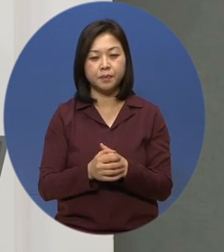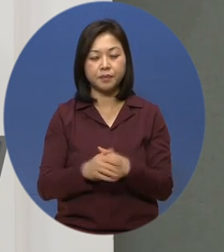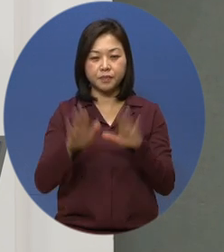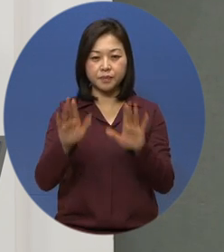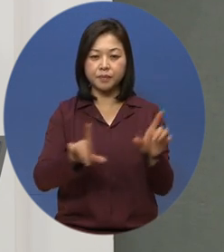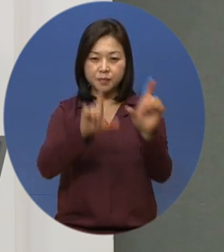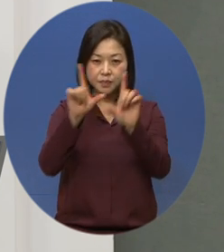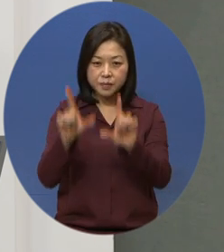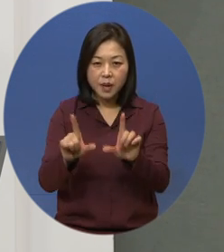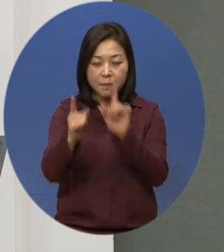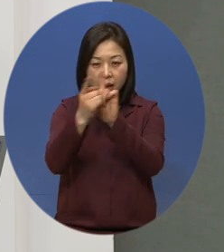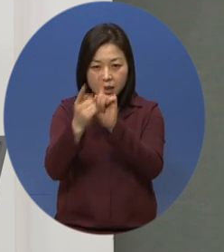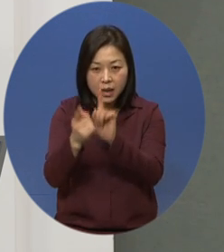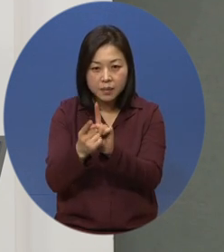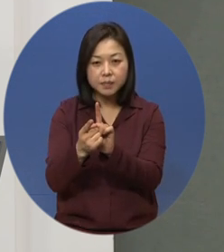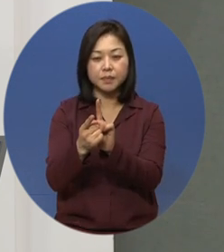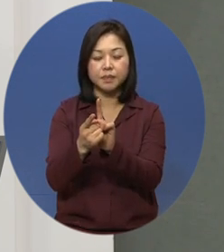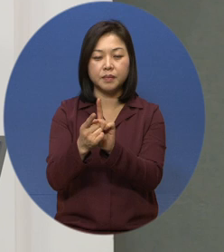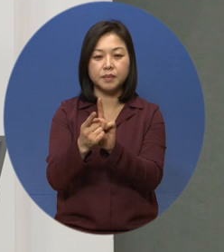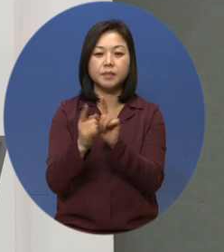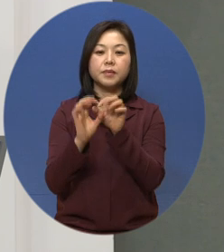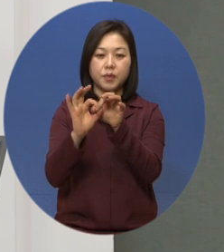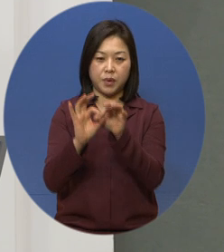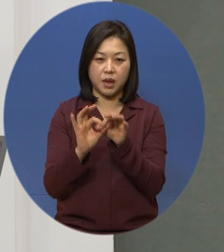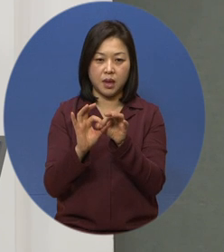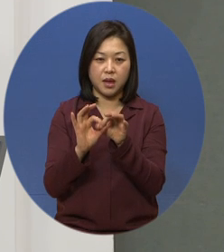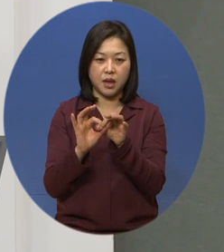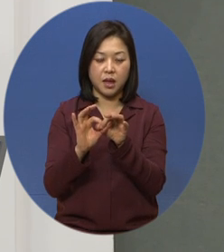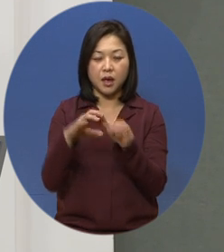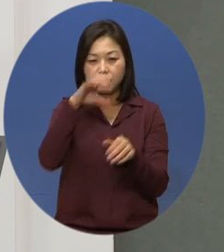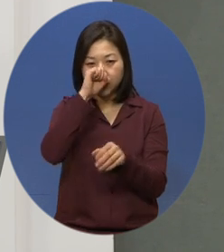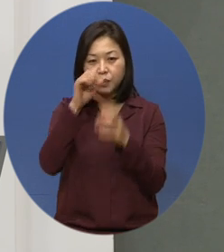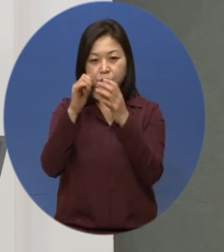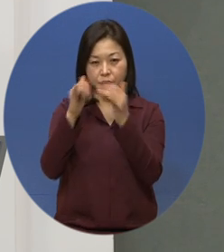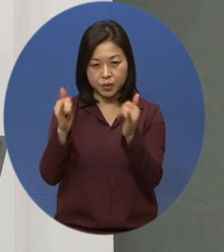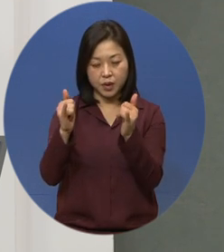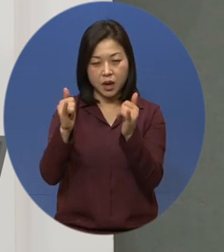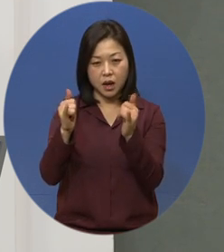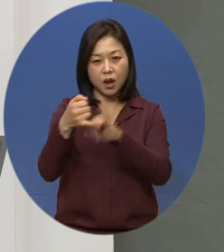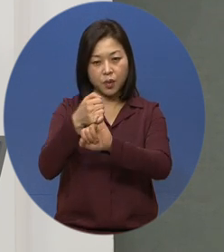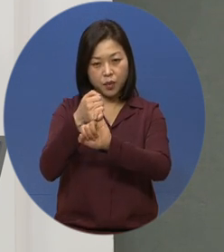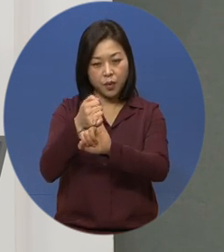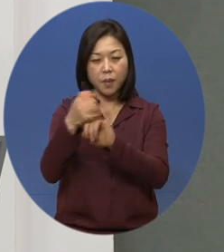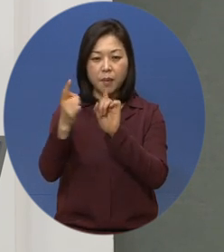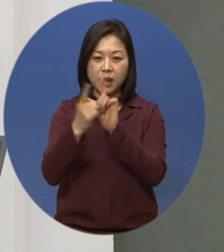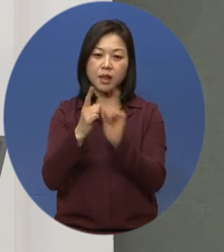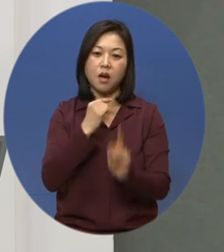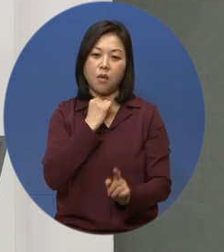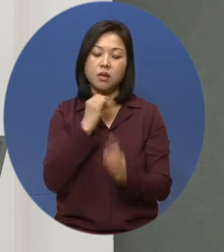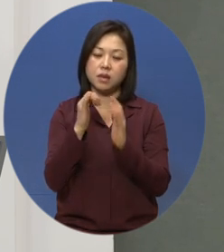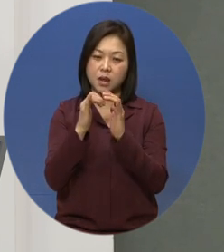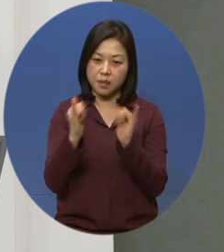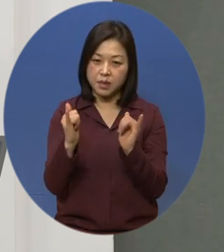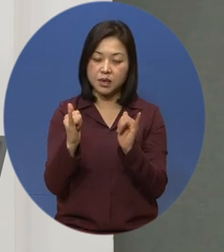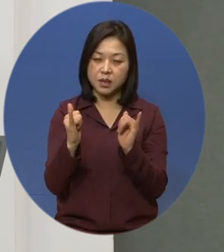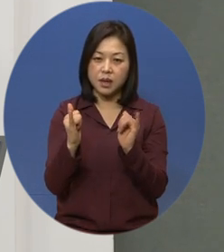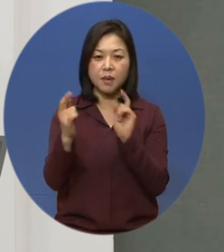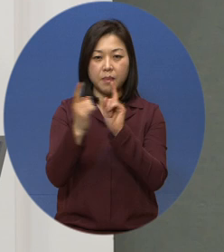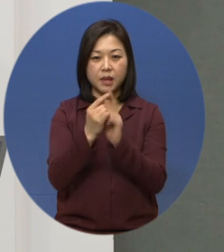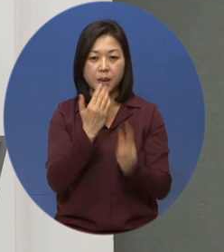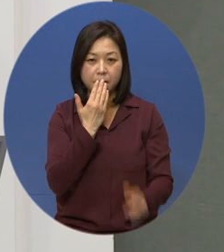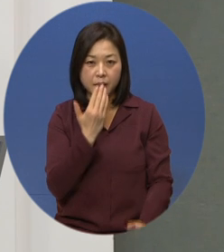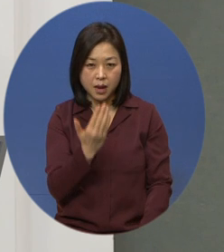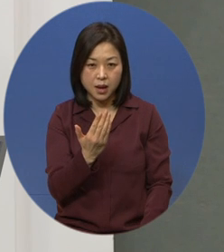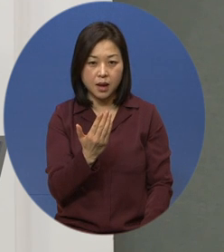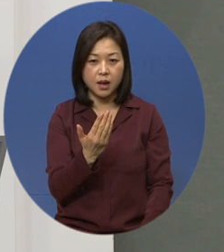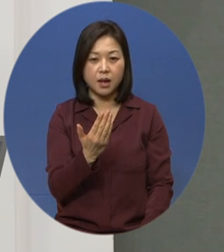만나면 시간이라는 시간을 통해서 좋은 분들과 또 꼭 만나 보고 싶은 분들과 만날 수